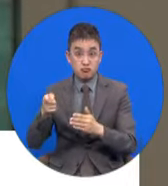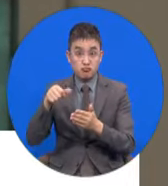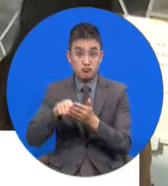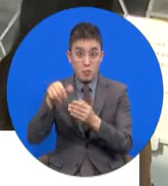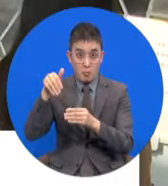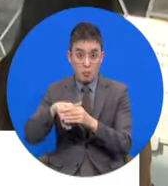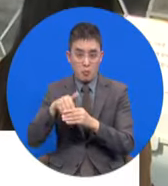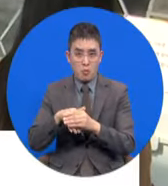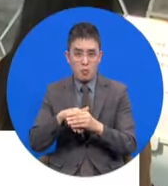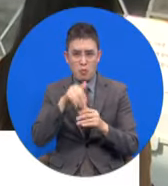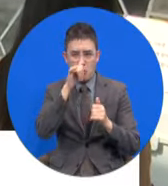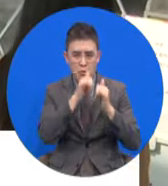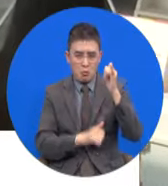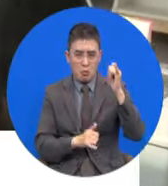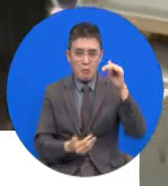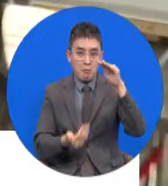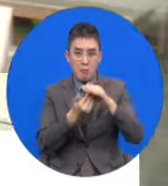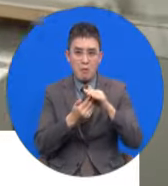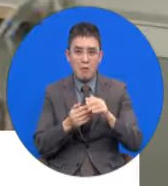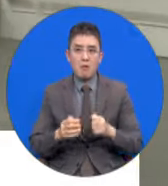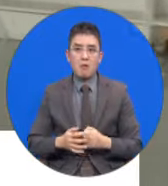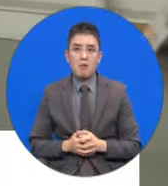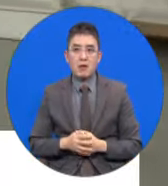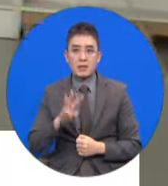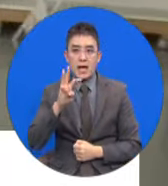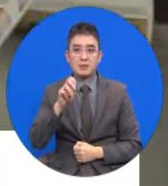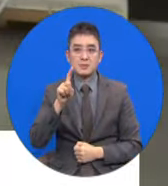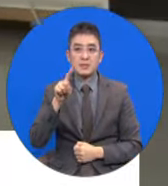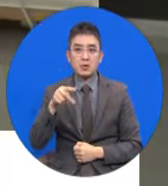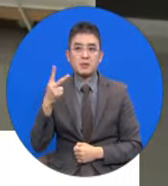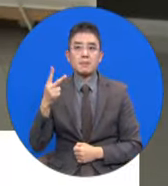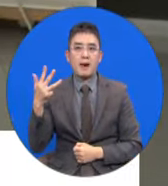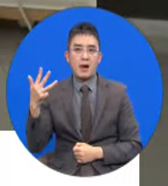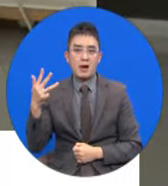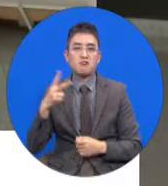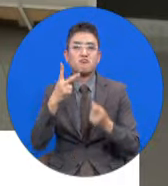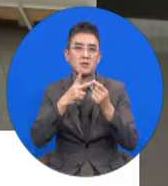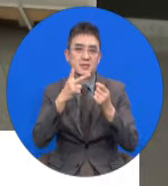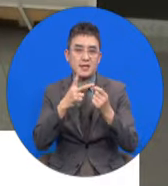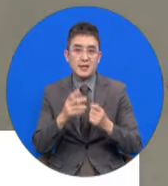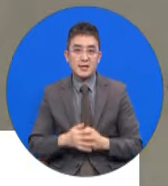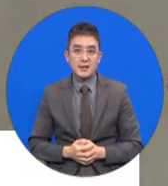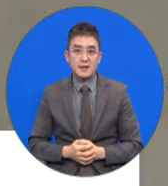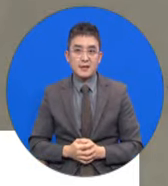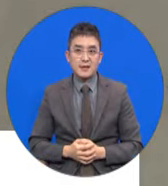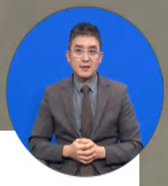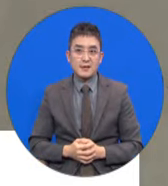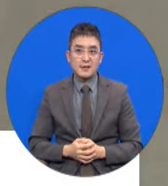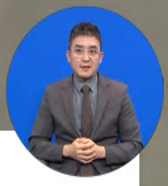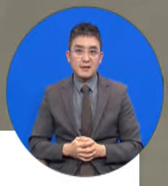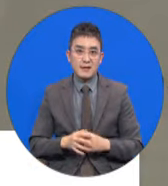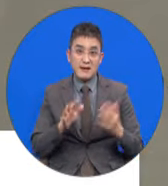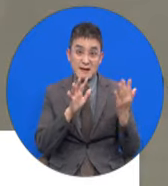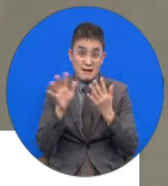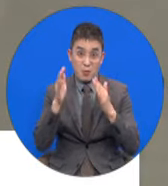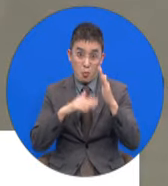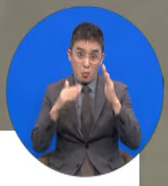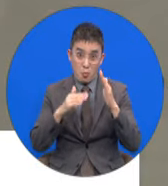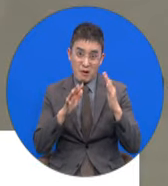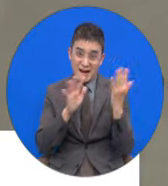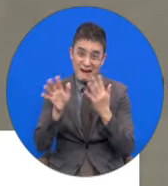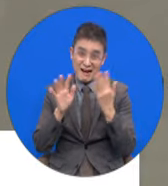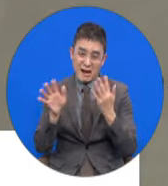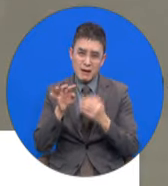총선 가운데 최고 투표율인 31.28%를 기록했습니다. 본투표에서도 뜨거운 투표 열기가 이어질지 관심이